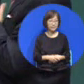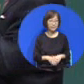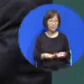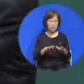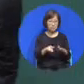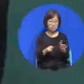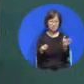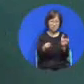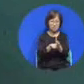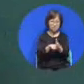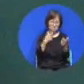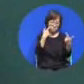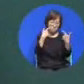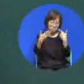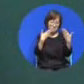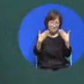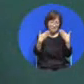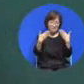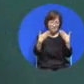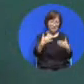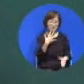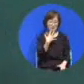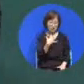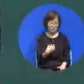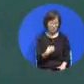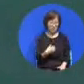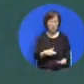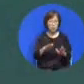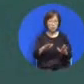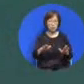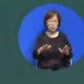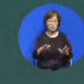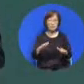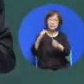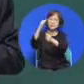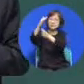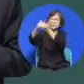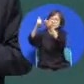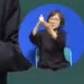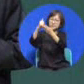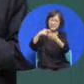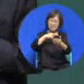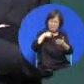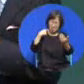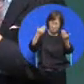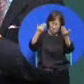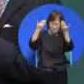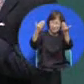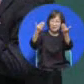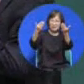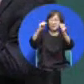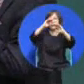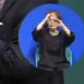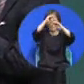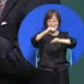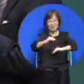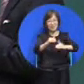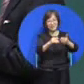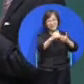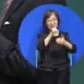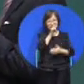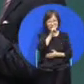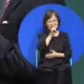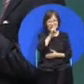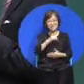이제는 마지막으로 헌신하는 중요한 내용이 나옵니다. And Abraham, who had such faith, now you see the last part that he gives